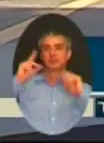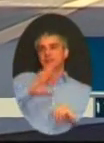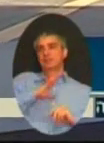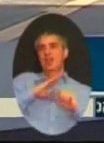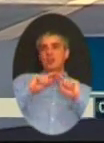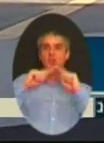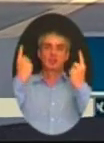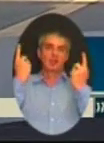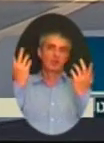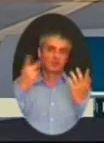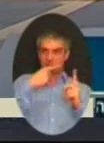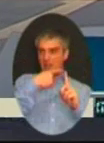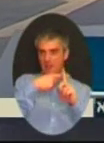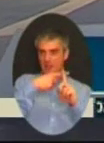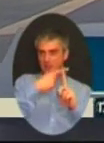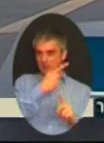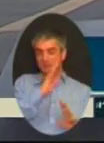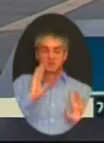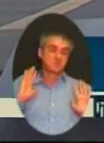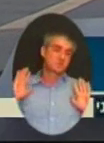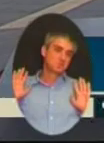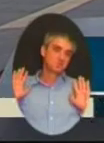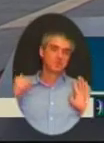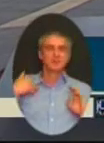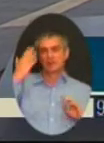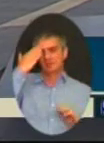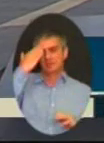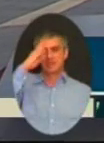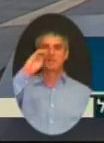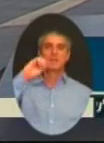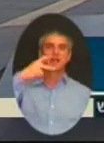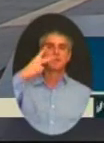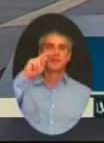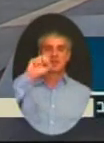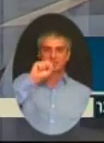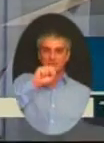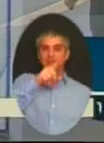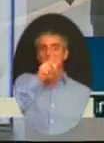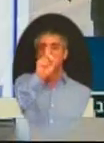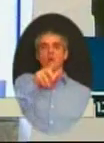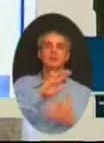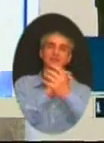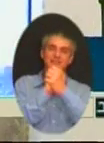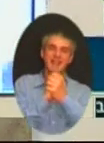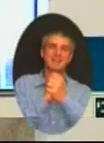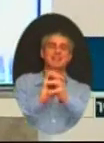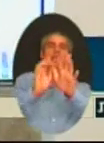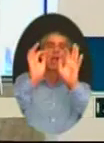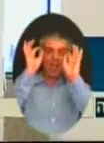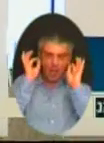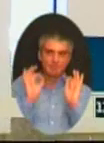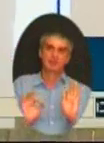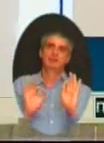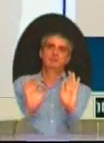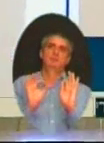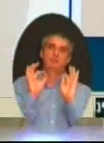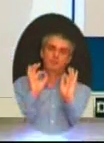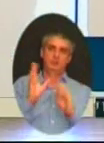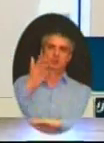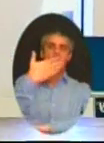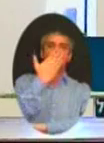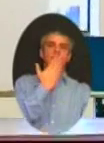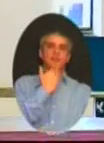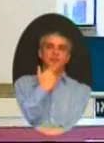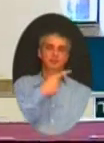סכנות אחרות מהאוונגליסטים. אני לא יודע, אני מכיר את מייק פנס, ומייק פנס הוא אדם, הוא ידיד אמת באמת של